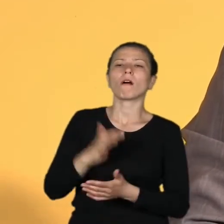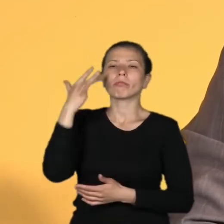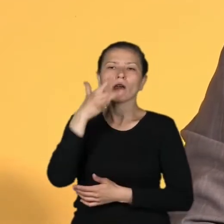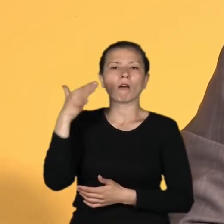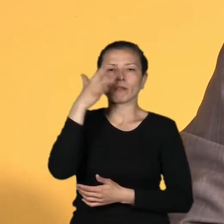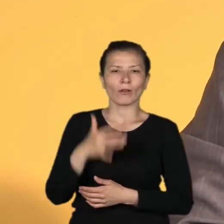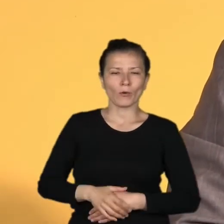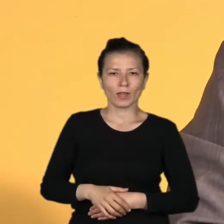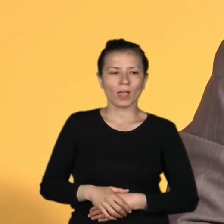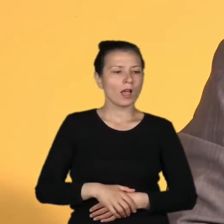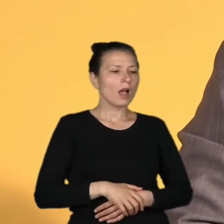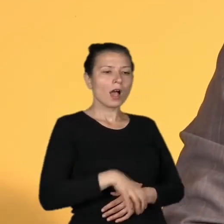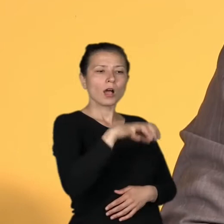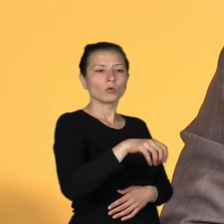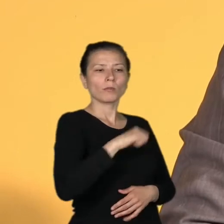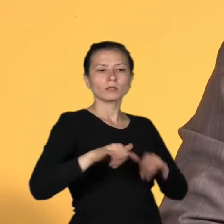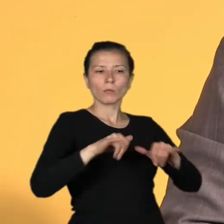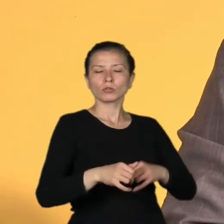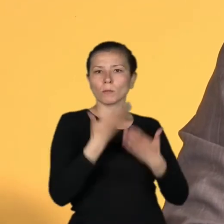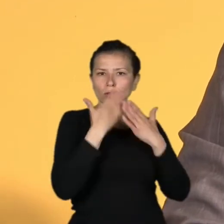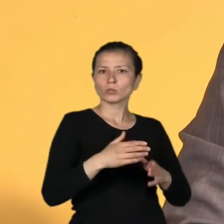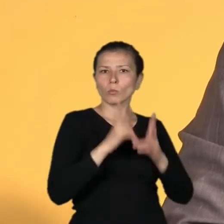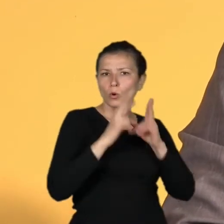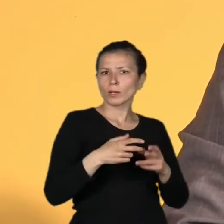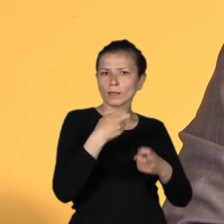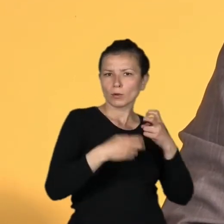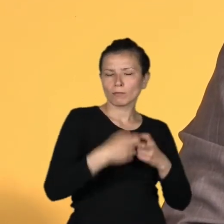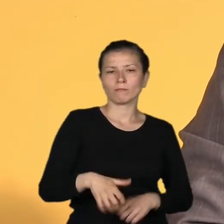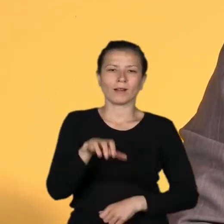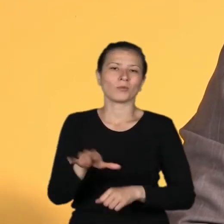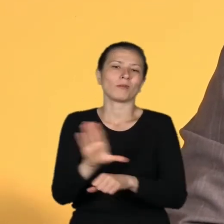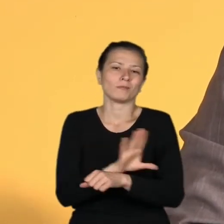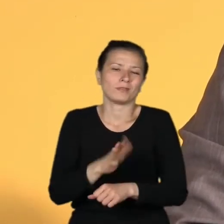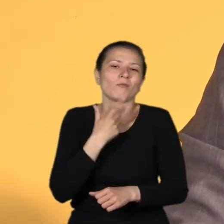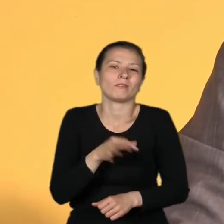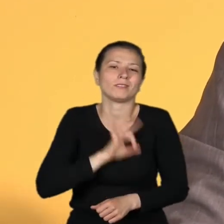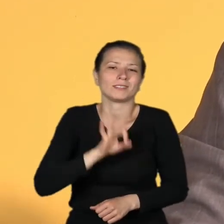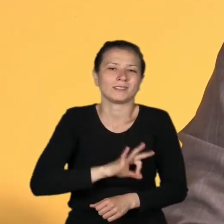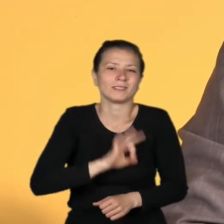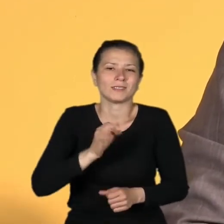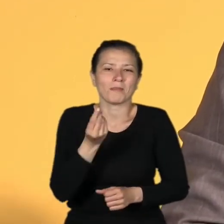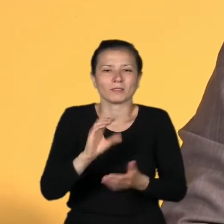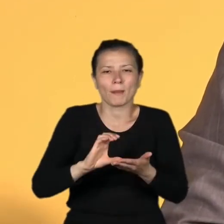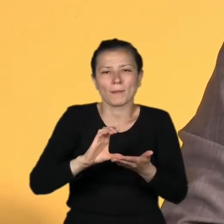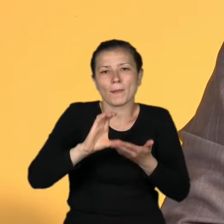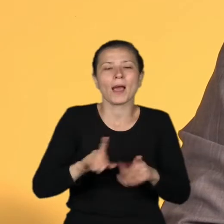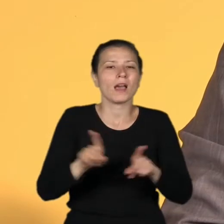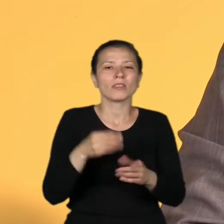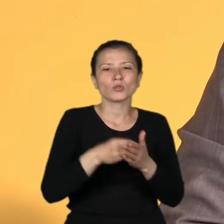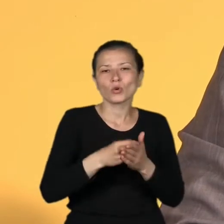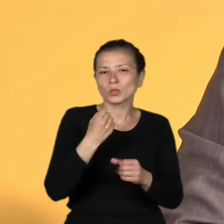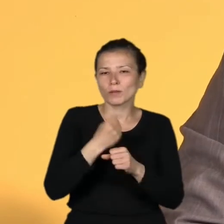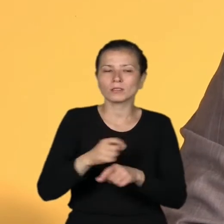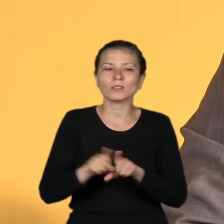Samorządowcy bardzo często wskazują na bardzo konkretne problemy, no a biznes mówi o zysku, kosztach pracy, o